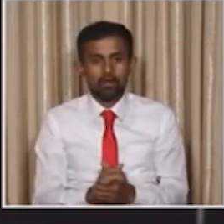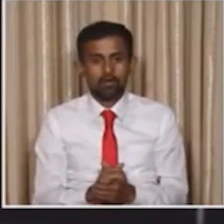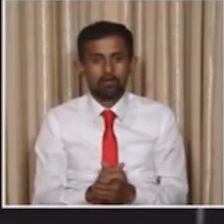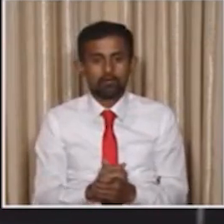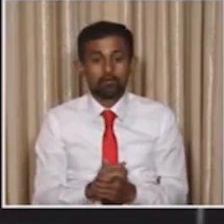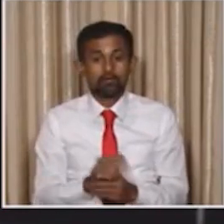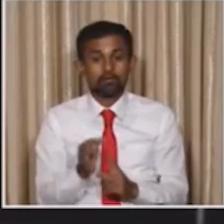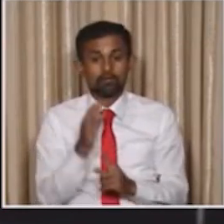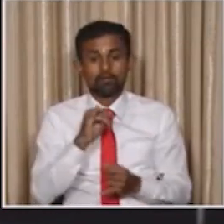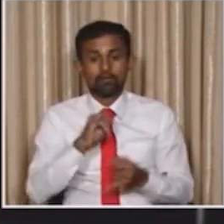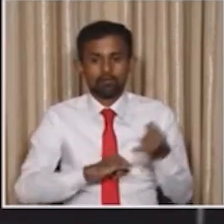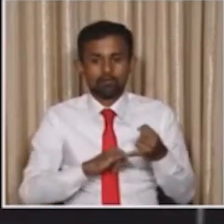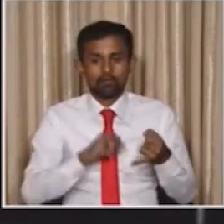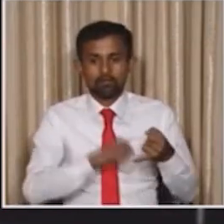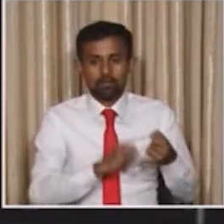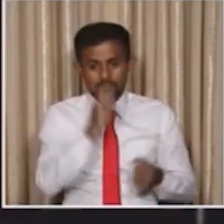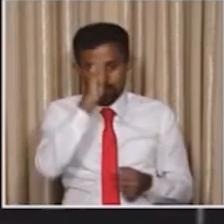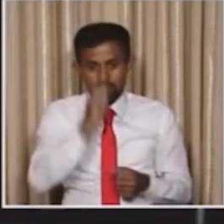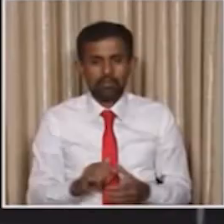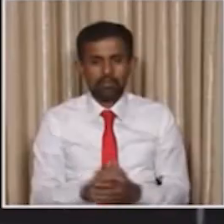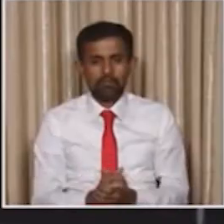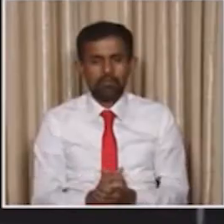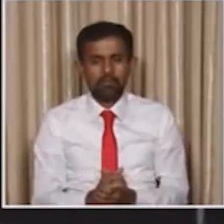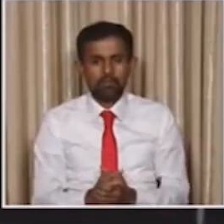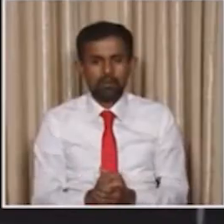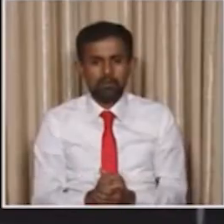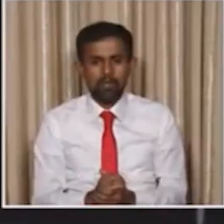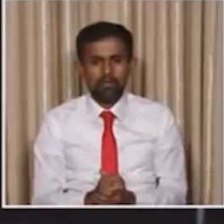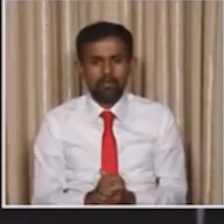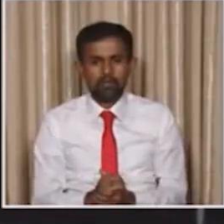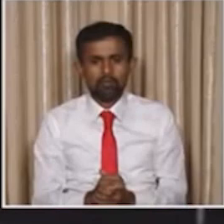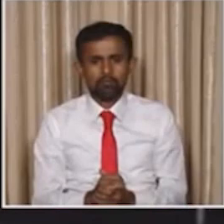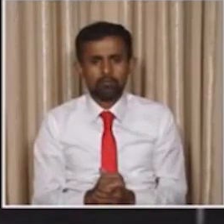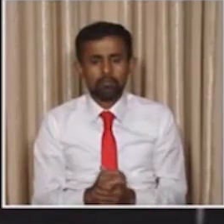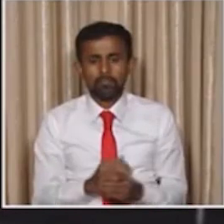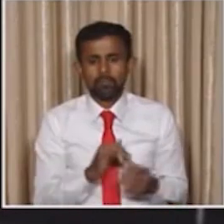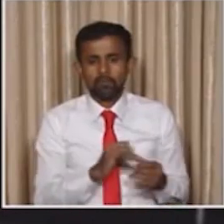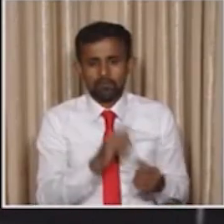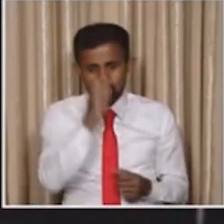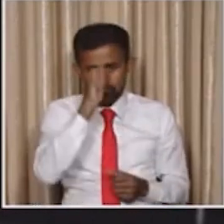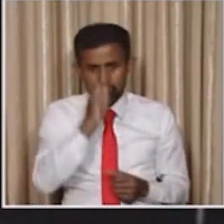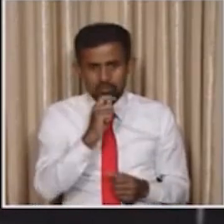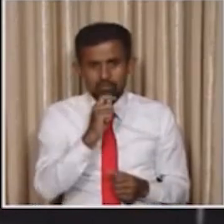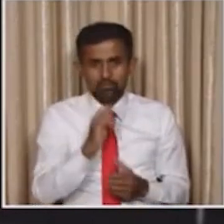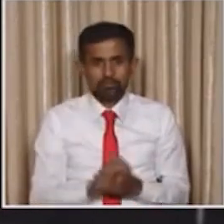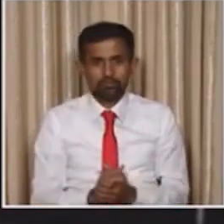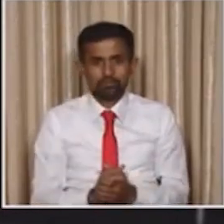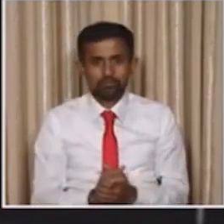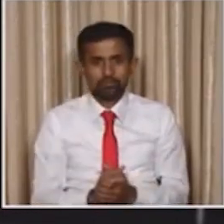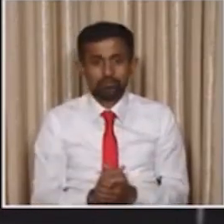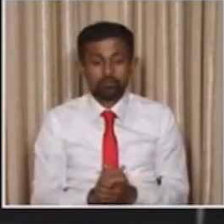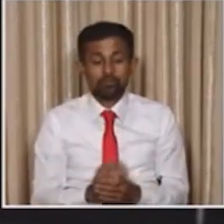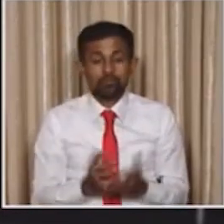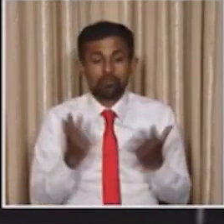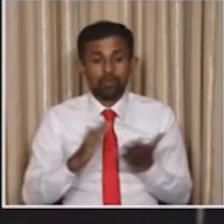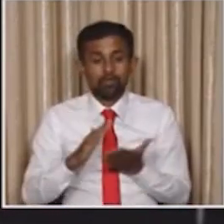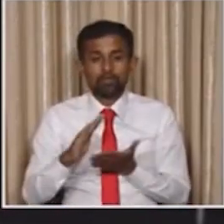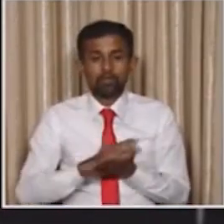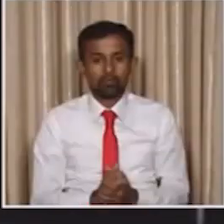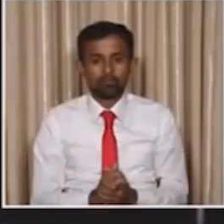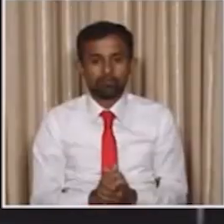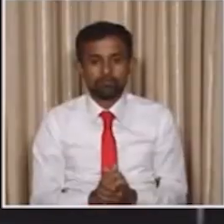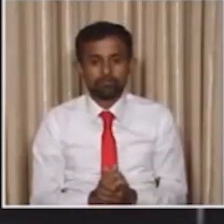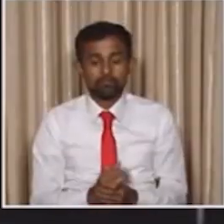ජනාධිපති ලේකම් සමන්නේක නායක මහත්මයා, ඒ වගේම ඒ ලේකම් සරත් මහත්මයා ඇතුළු කණ්ඩායම විශාල සේවයක්